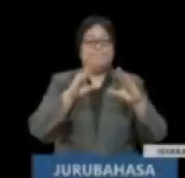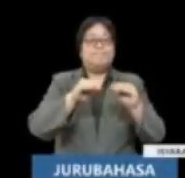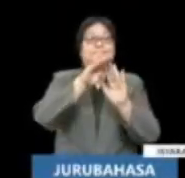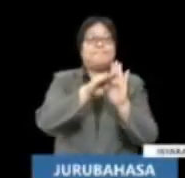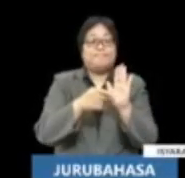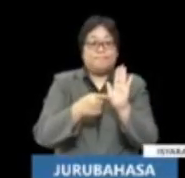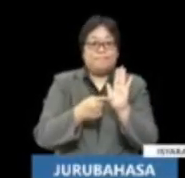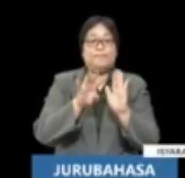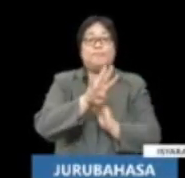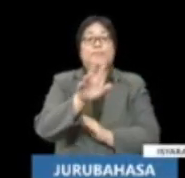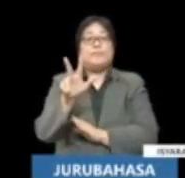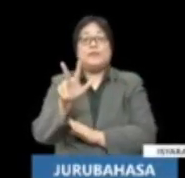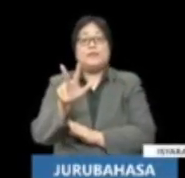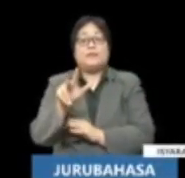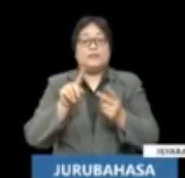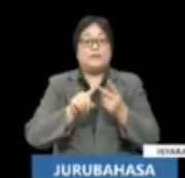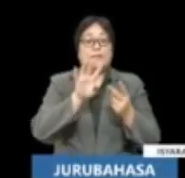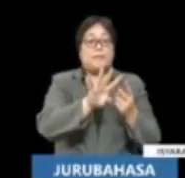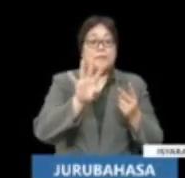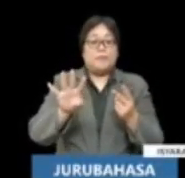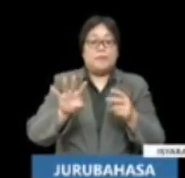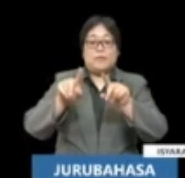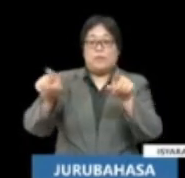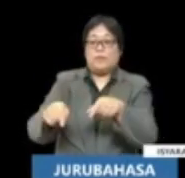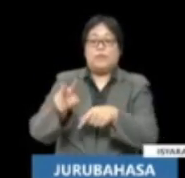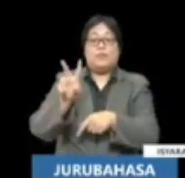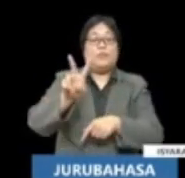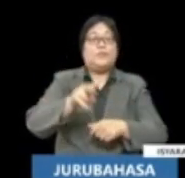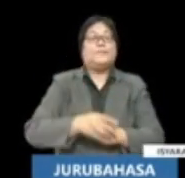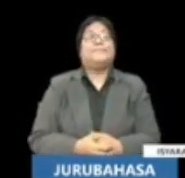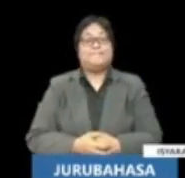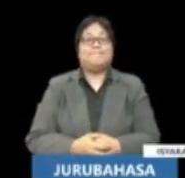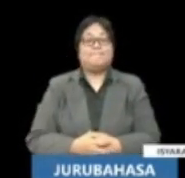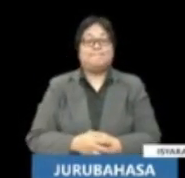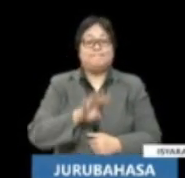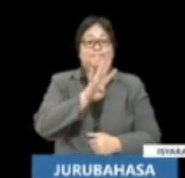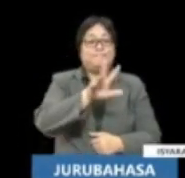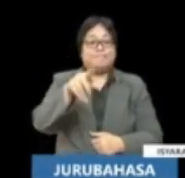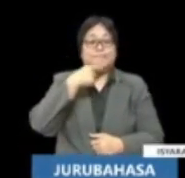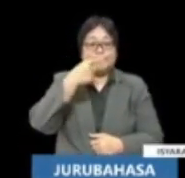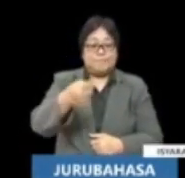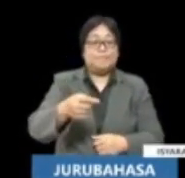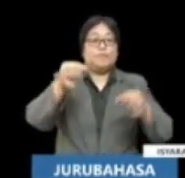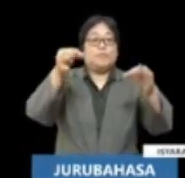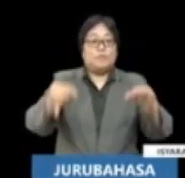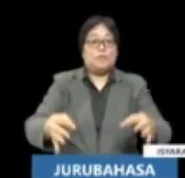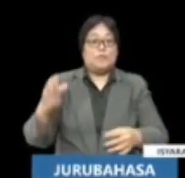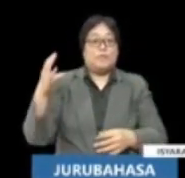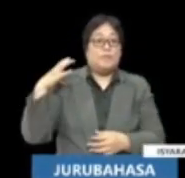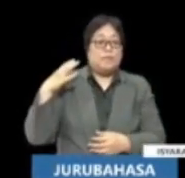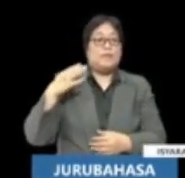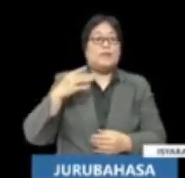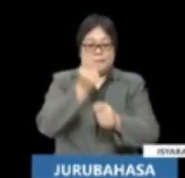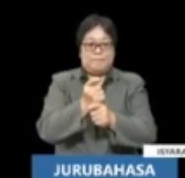Peraturan Mesyuarat 43 dan 44-2. 43 menyebut bahawa keputusan pengerusi